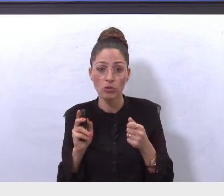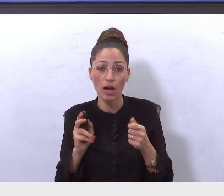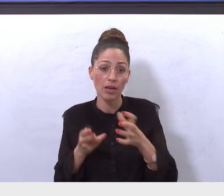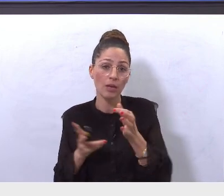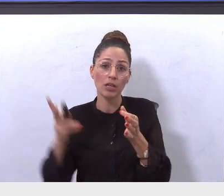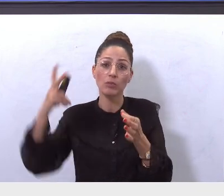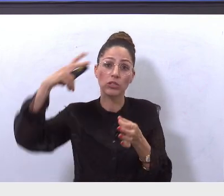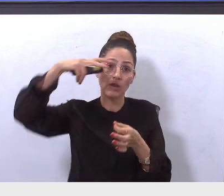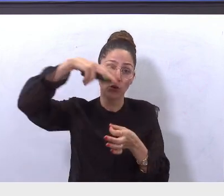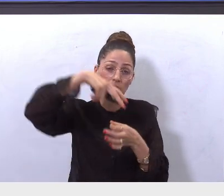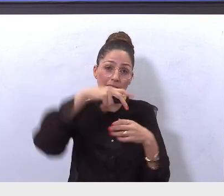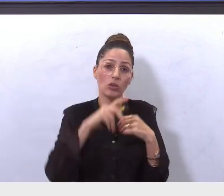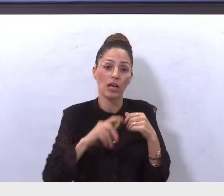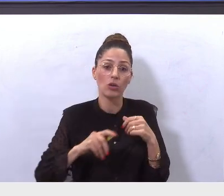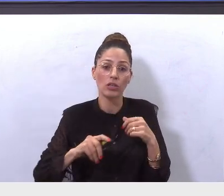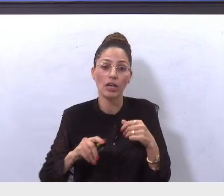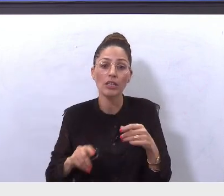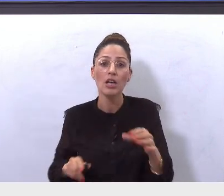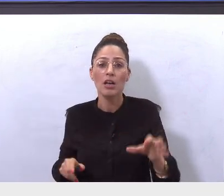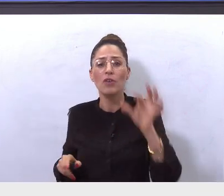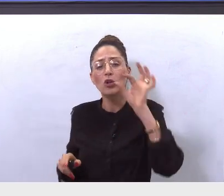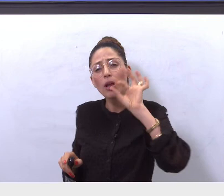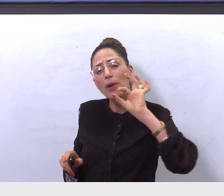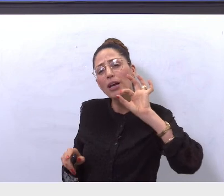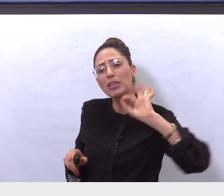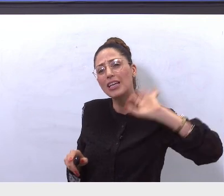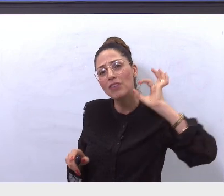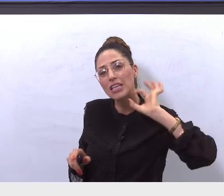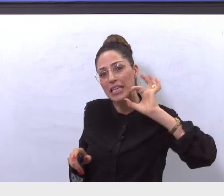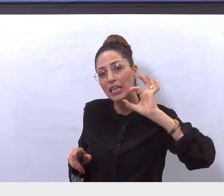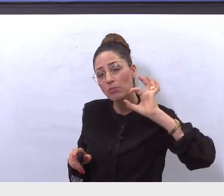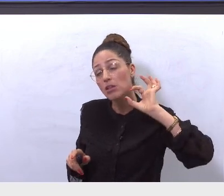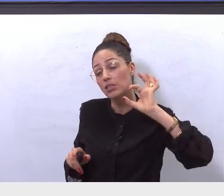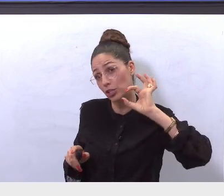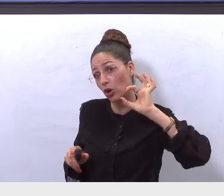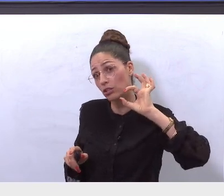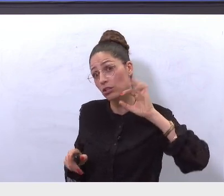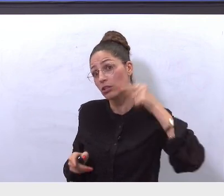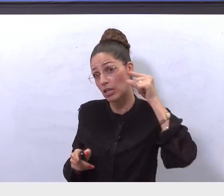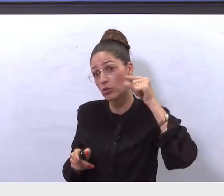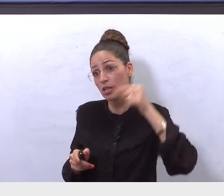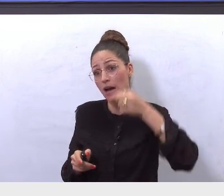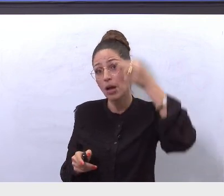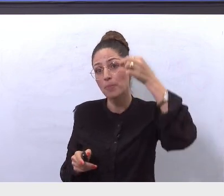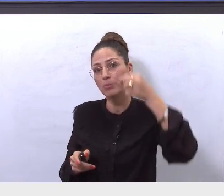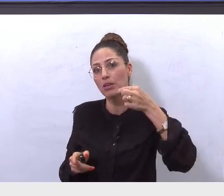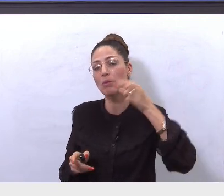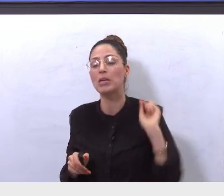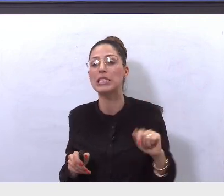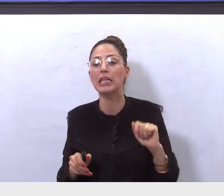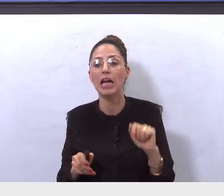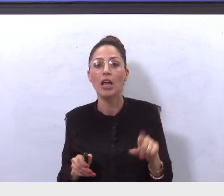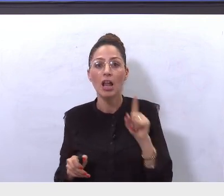במקום מסוים, אלא אם כן אתם רוצים כמוני לגזור את העלי כותרת, ואת כל הפרחים הקטנים והניצנים, סוד, תעשו את זה גם,